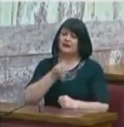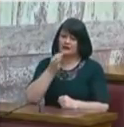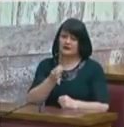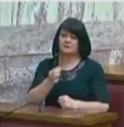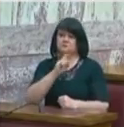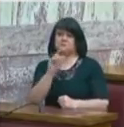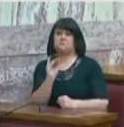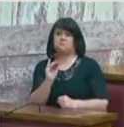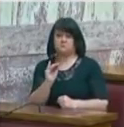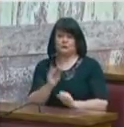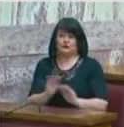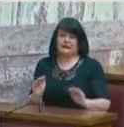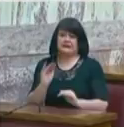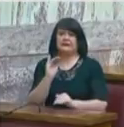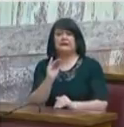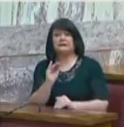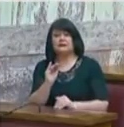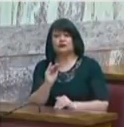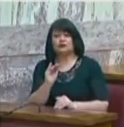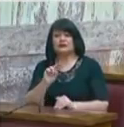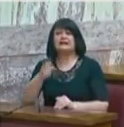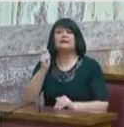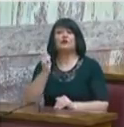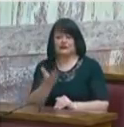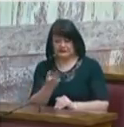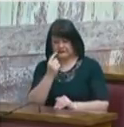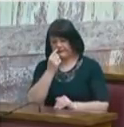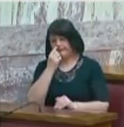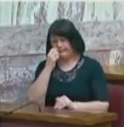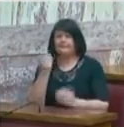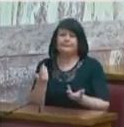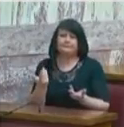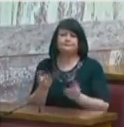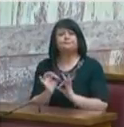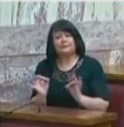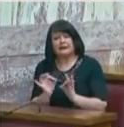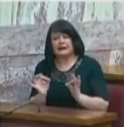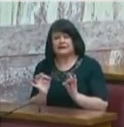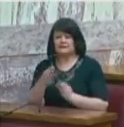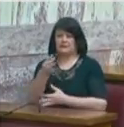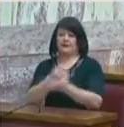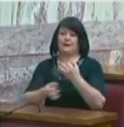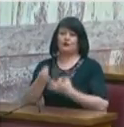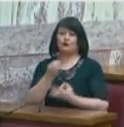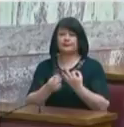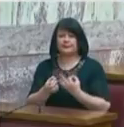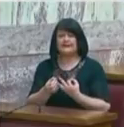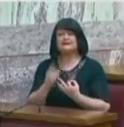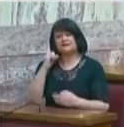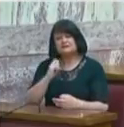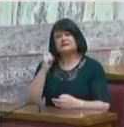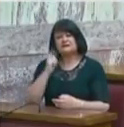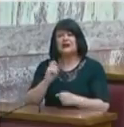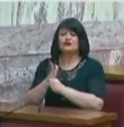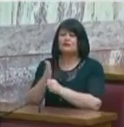ρωτήσω, κυρίες και κύριοι της αντιπολίτευσης. Εντάξει, θα μας πείτε τα γνωστά,